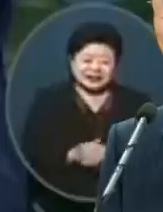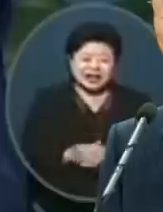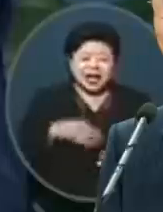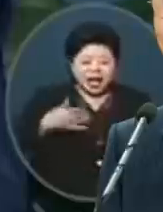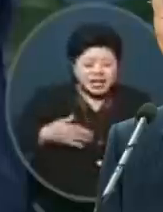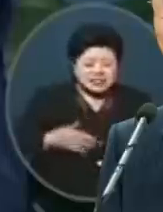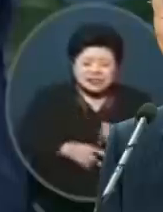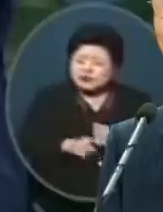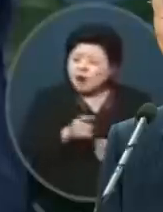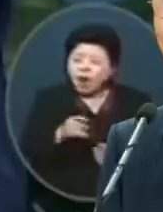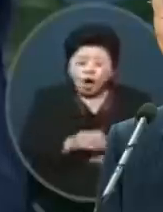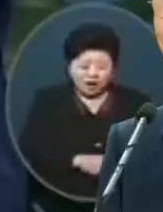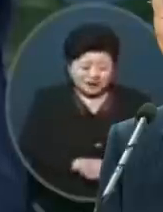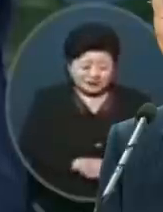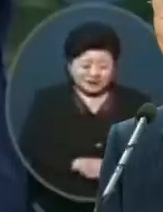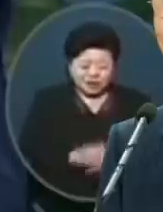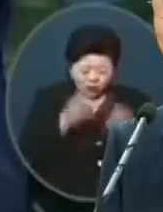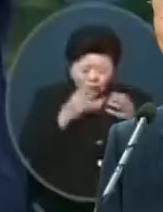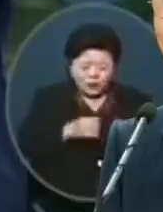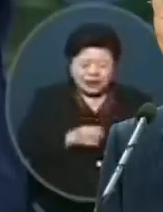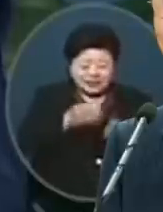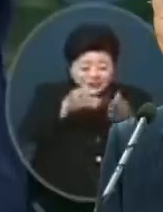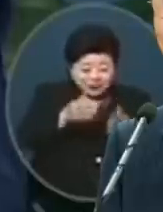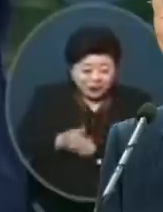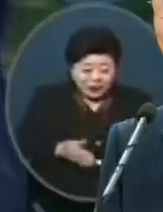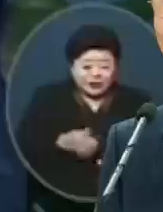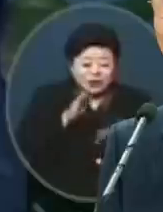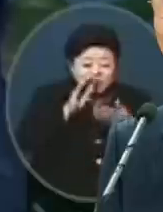일어나냐. 고난을 통하거든